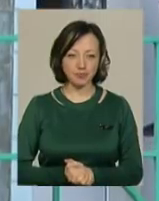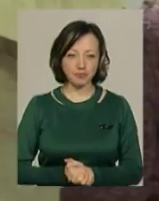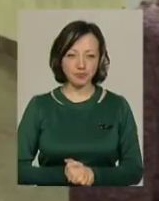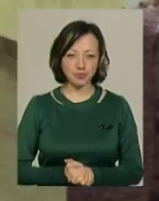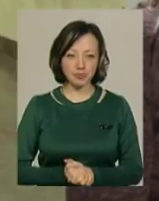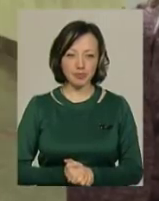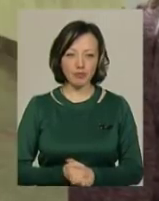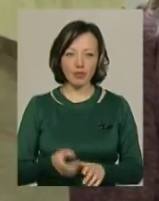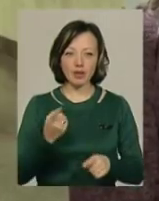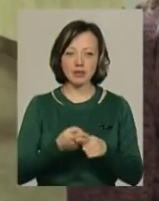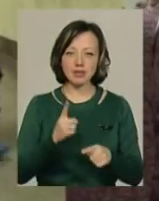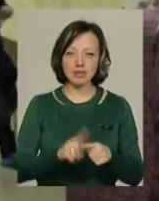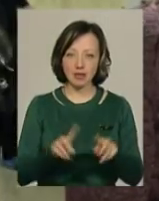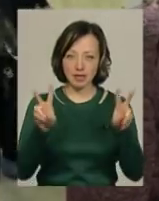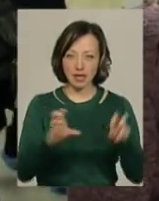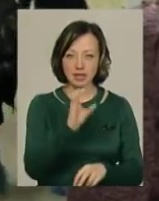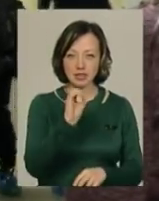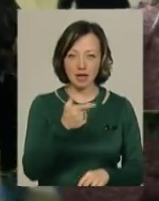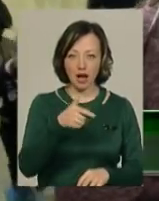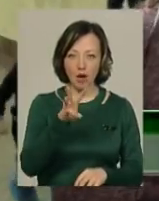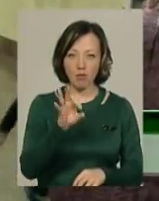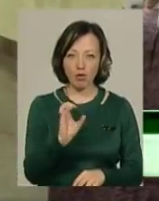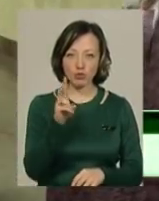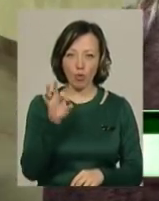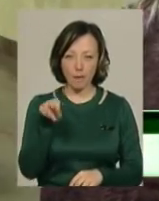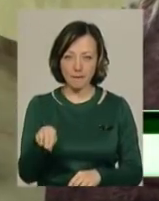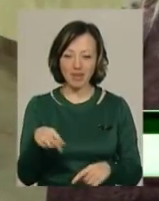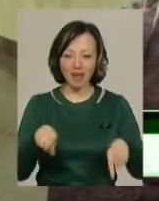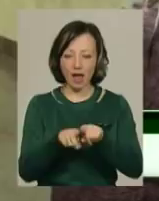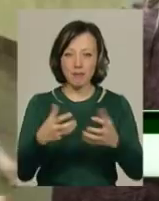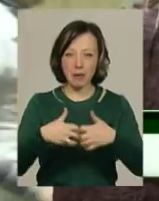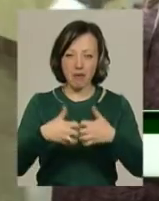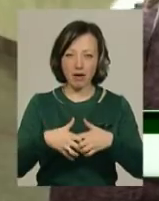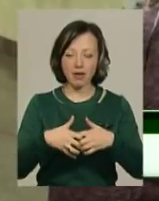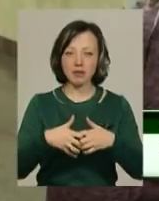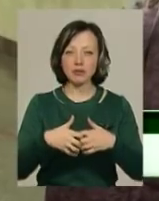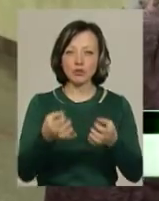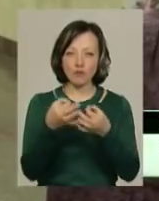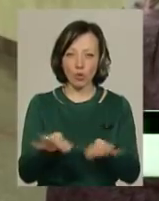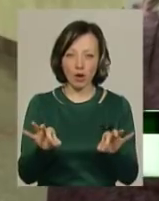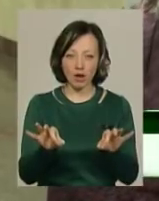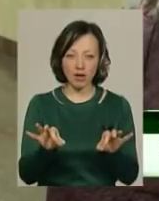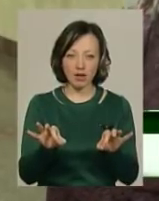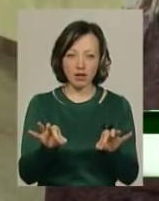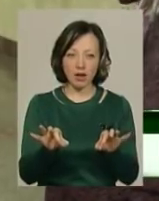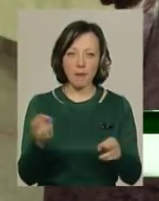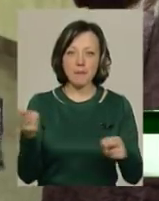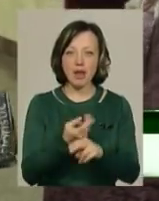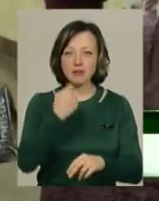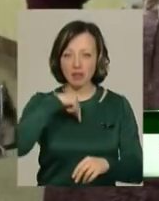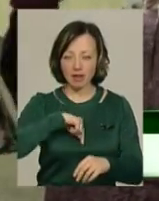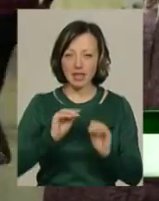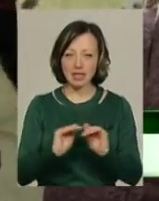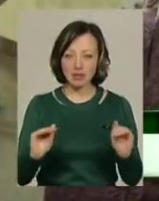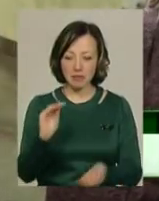Свіжак. Це сигмоскоп. Це такий препарат, який дозволяє без глутання зонду